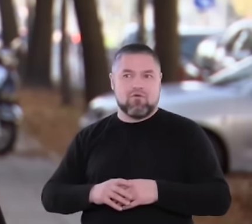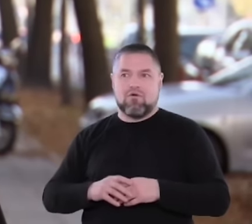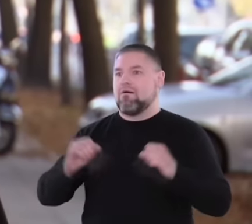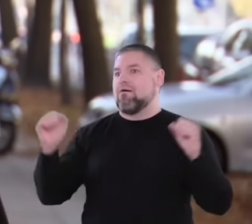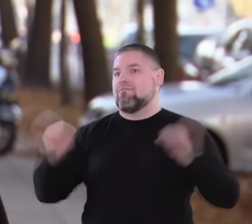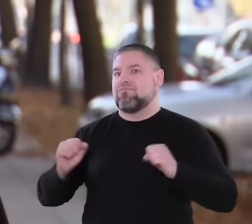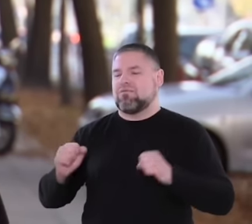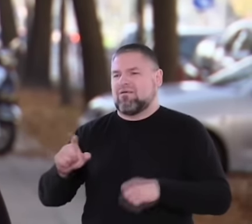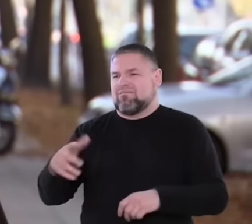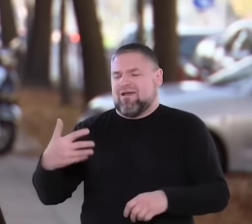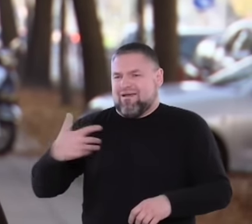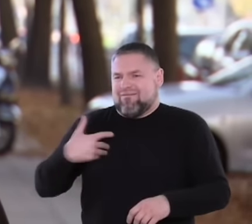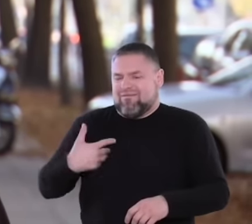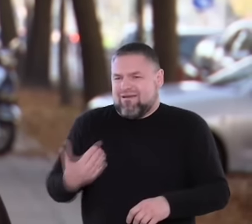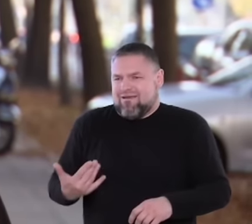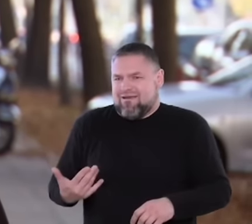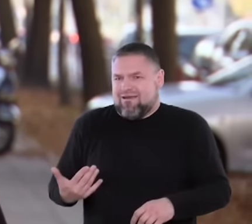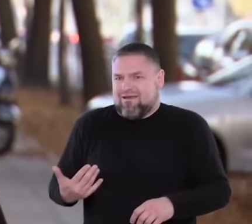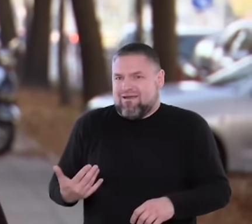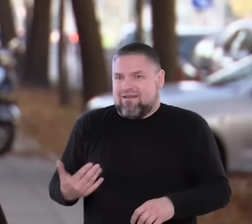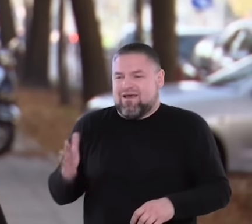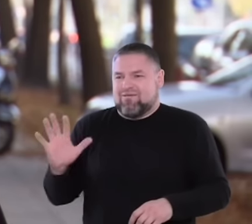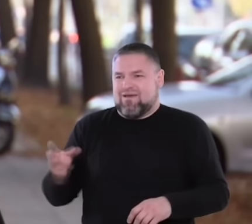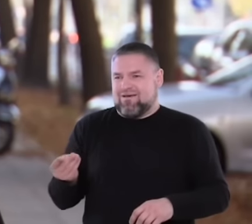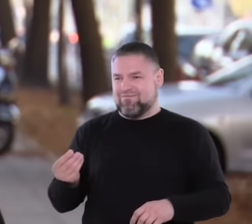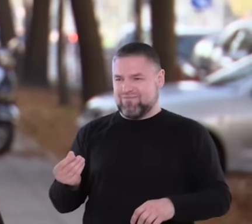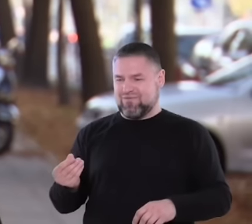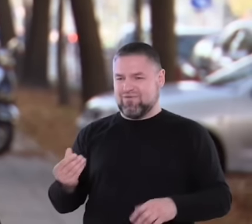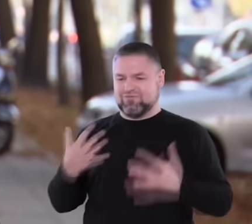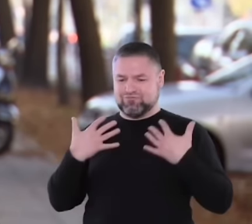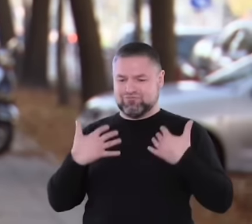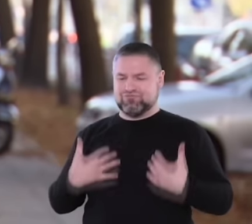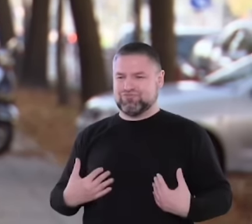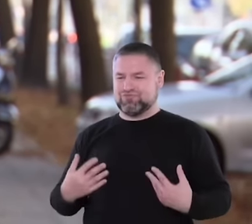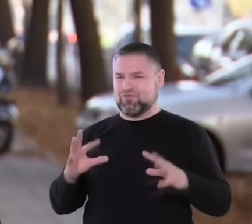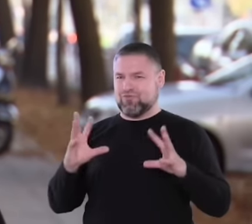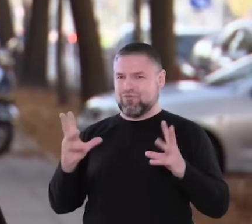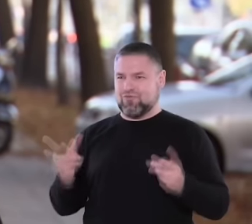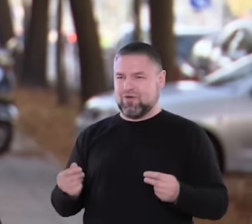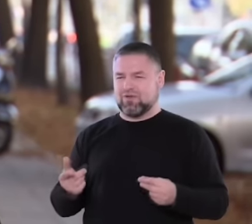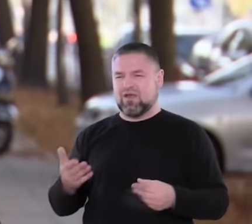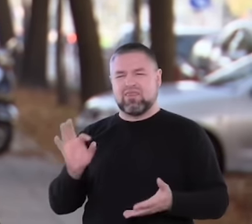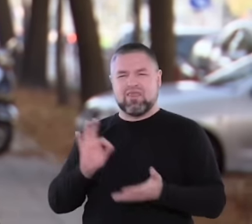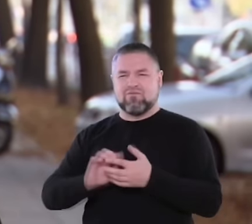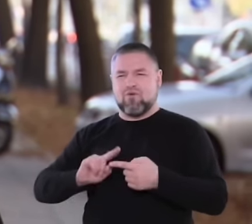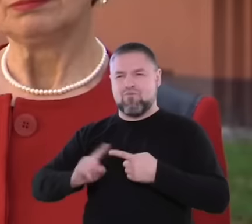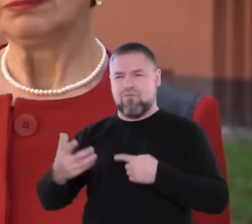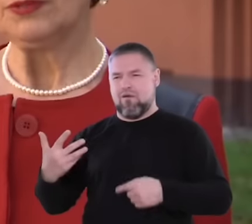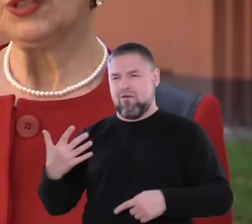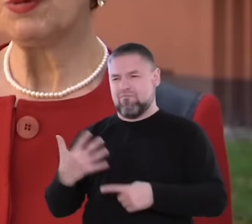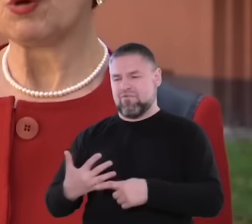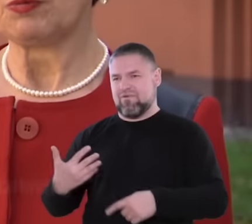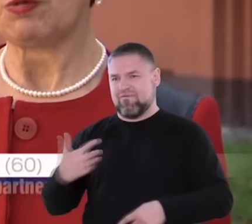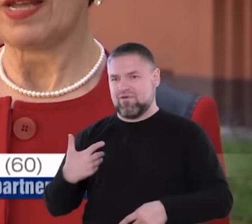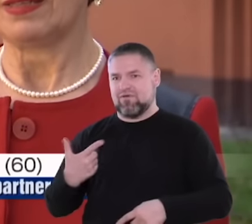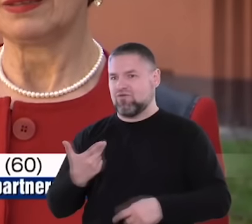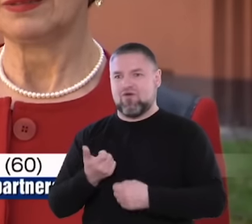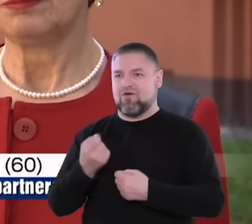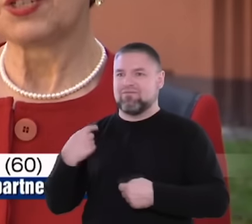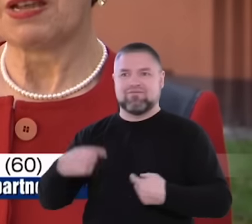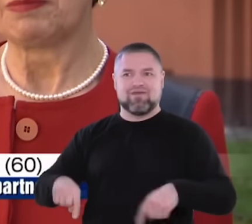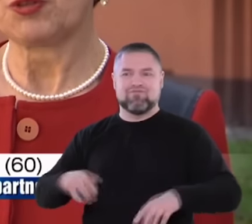pieprzę. Ile ona może mieć lat? Ma hajs do zadbana, wiadomo, no ale na bank jest grubo po 50. To nie było